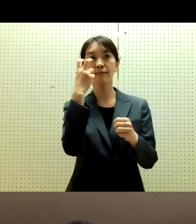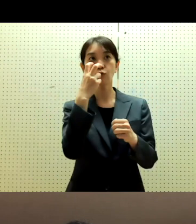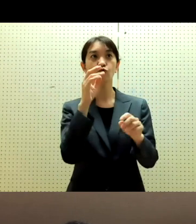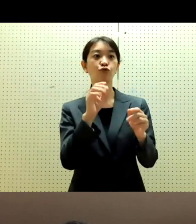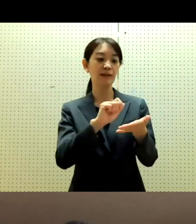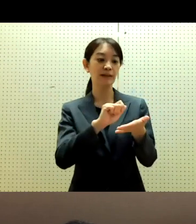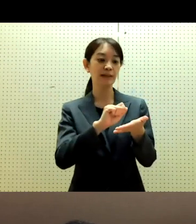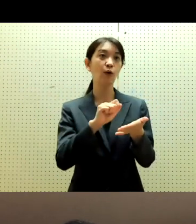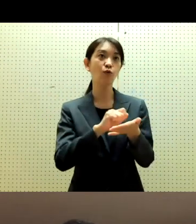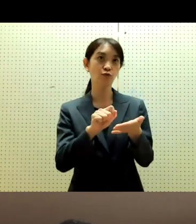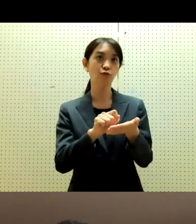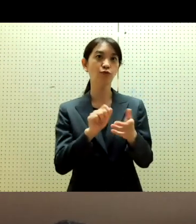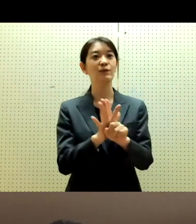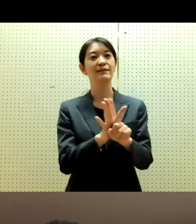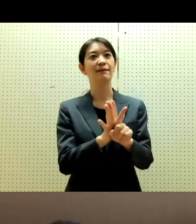です。